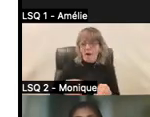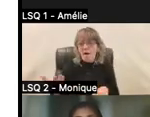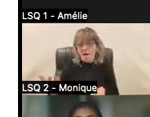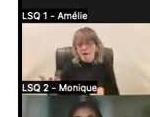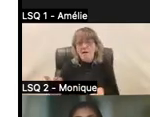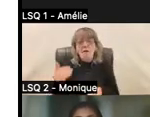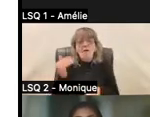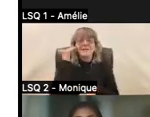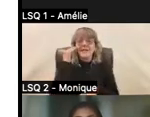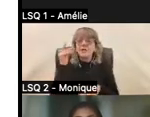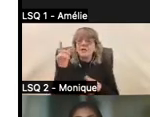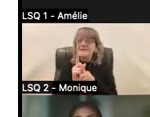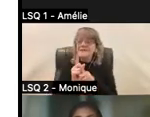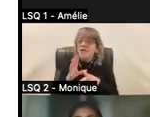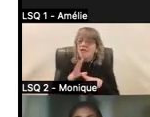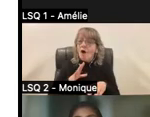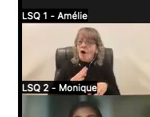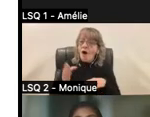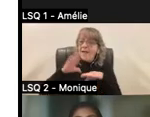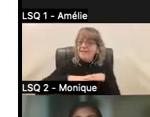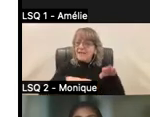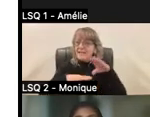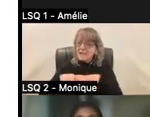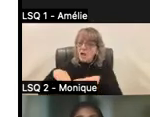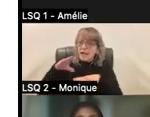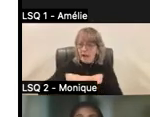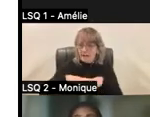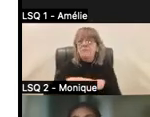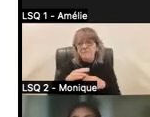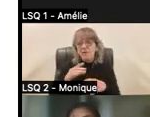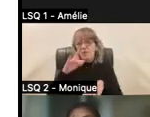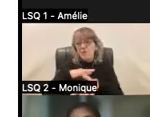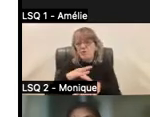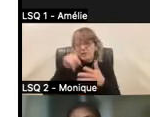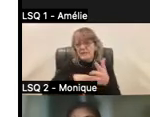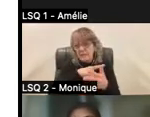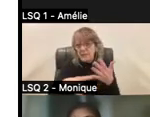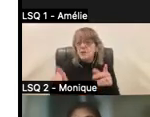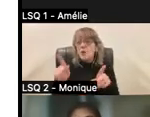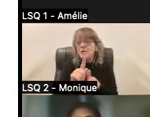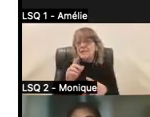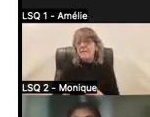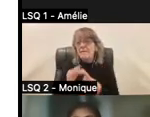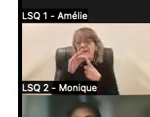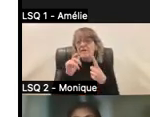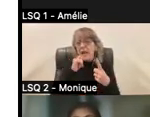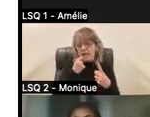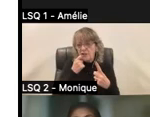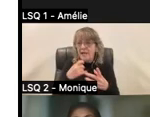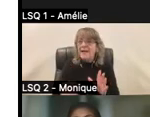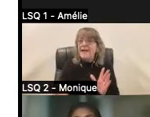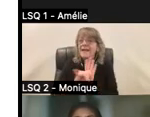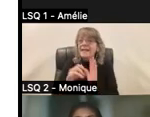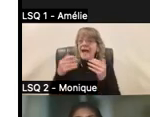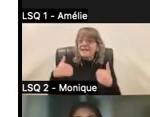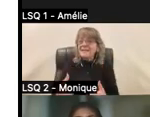connaissons aussi que l'intersectionnalité affecte la discrimination et les privilèges. Les identités sociales